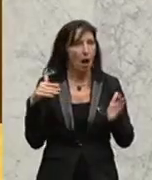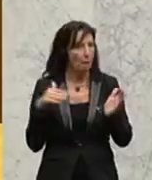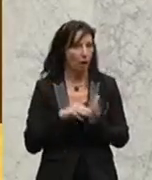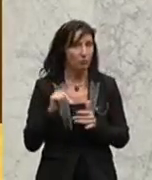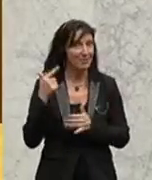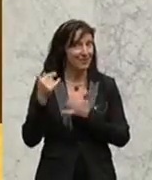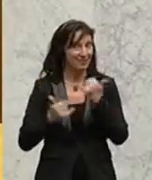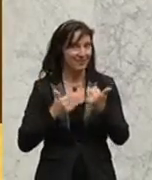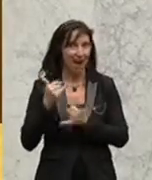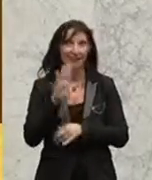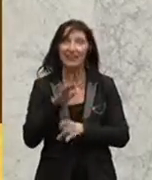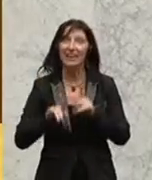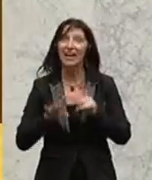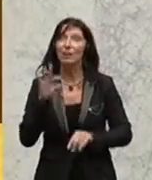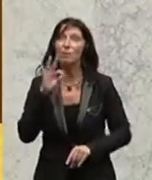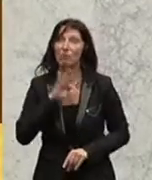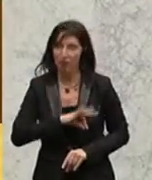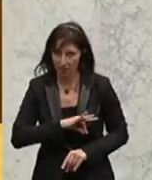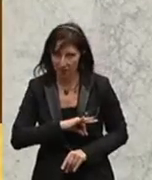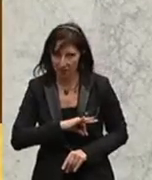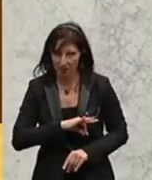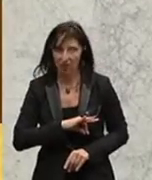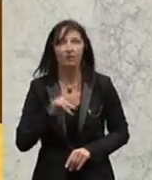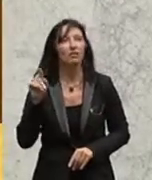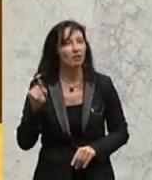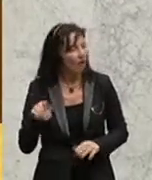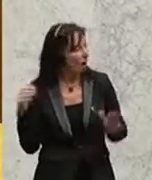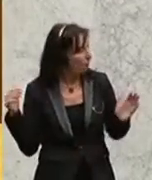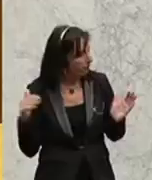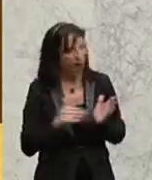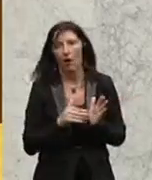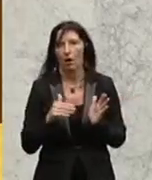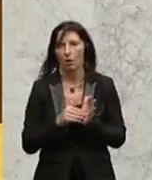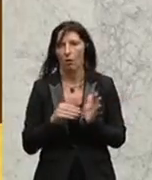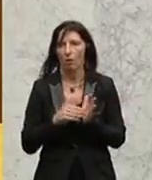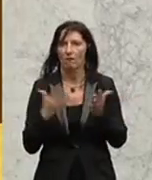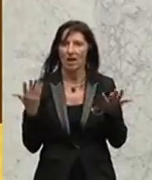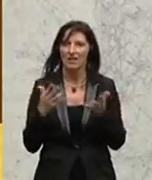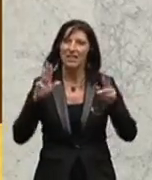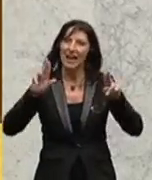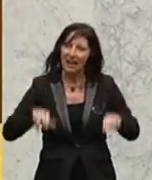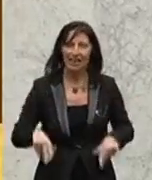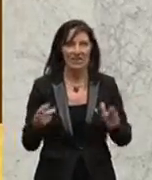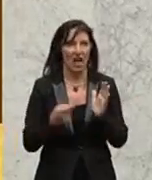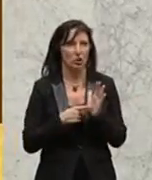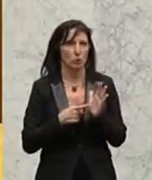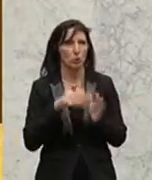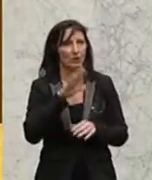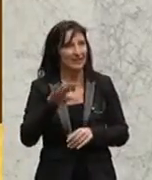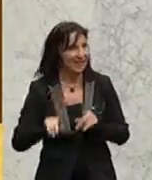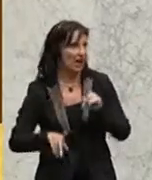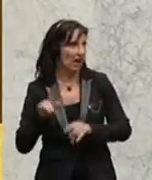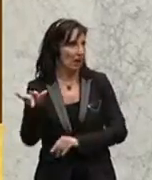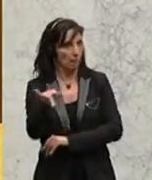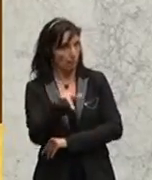verpflichtende Kindergartenjahr. Es ist nicht gefallen. Es ist nur eine Stufe später. Wir brauchen letztendlich den Rechtsanspruch auf einen Kindergartenplatz für